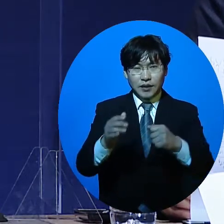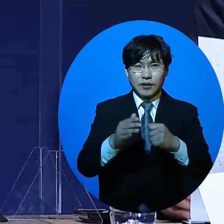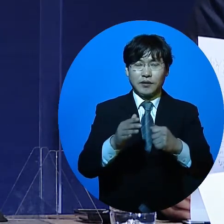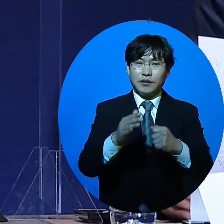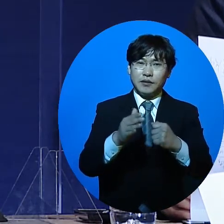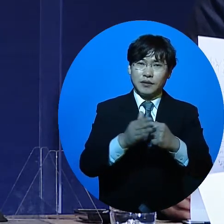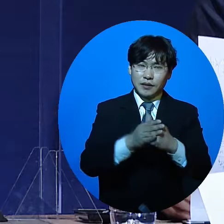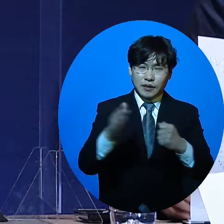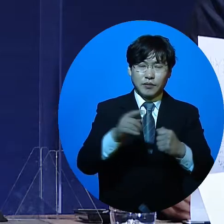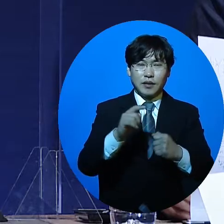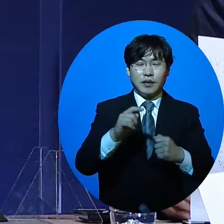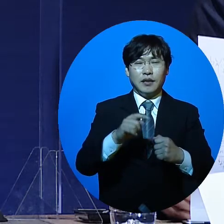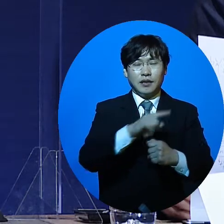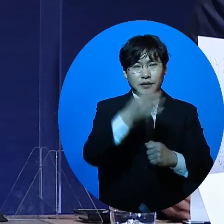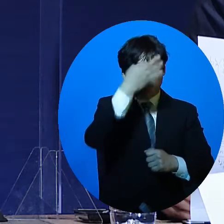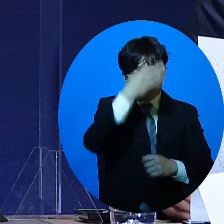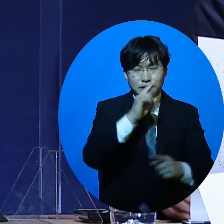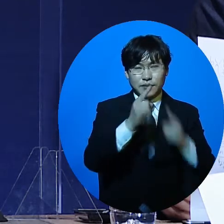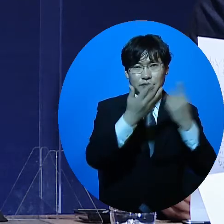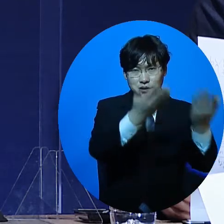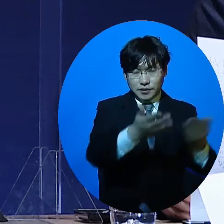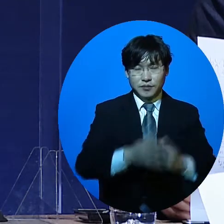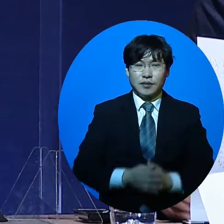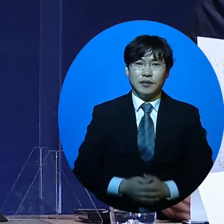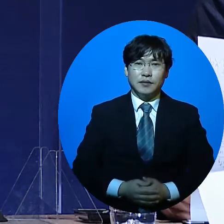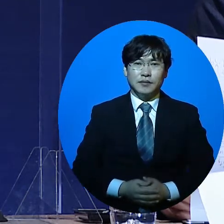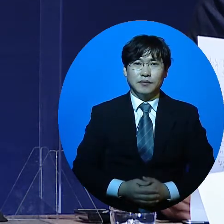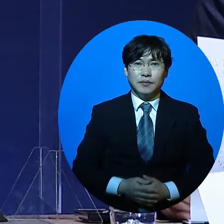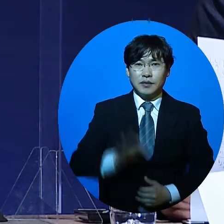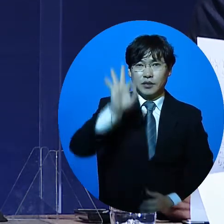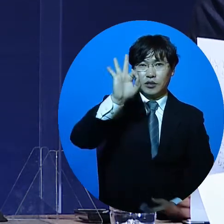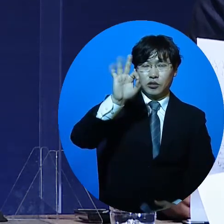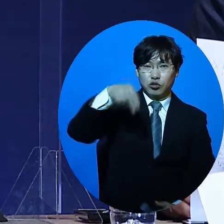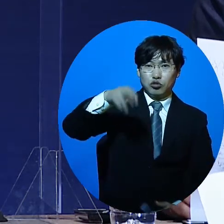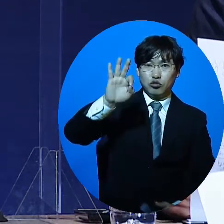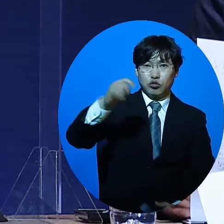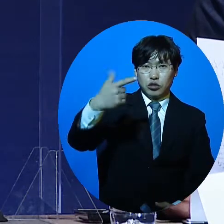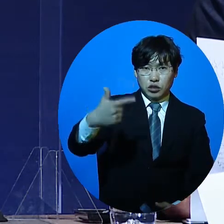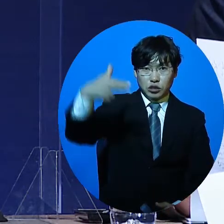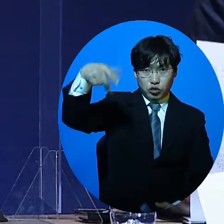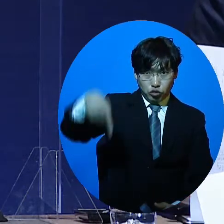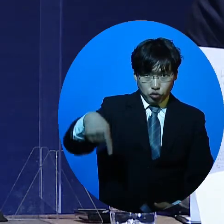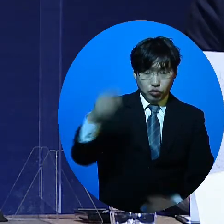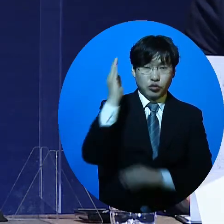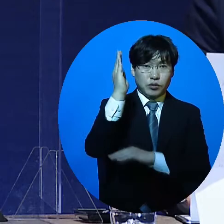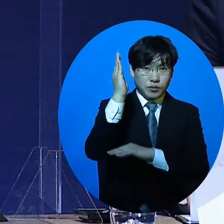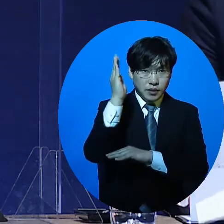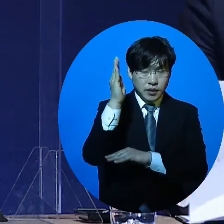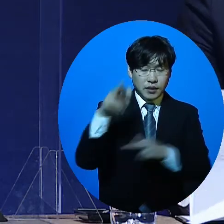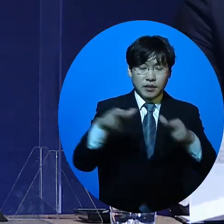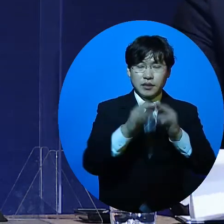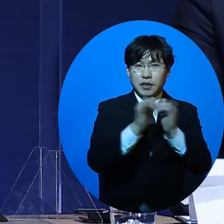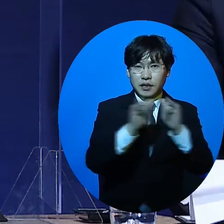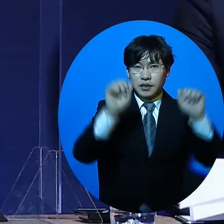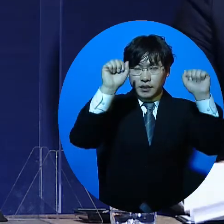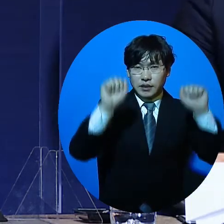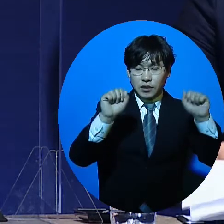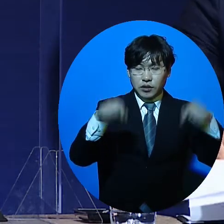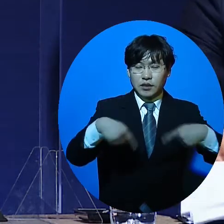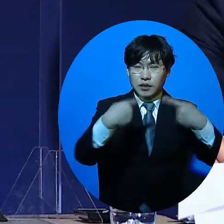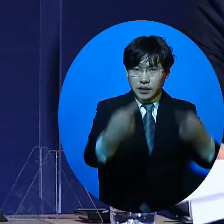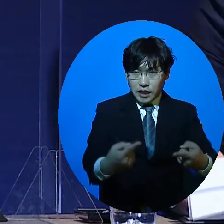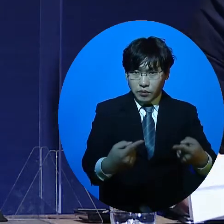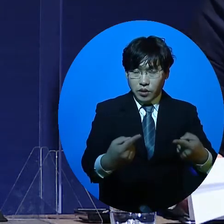없습니다. 일단 저까지 저희가 봤는데 우리 유은주 사무국장님이 하신 말씀은 장애인 체육의 그